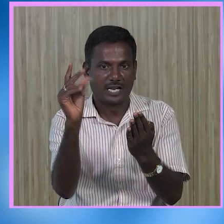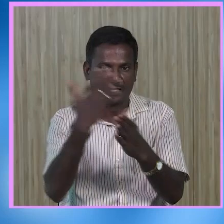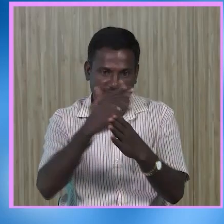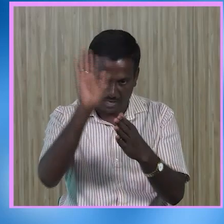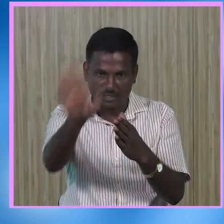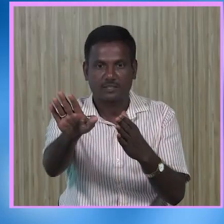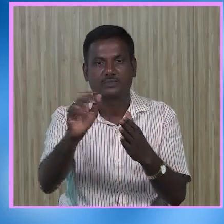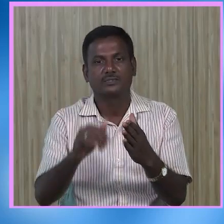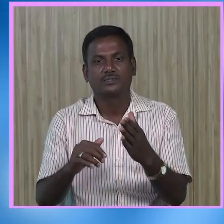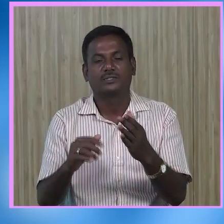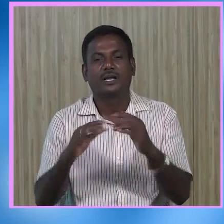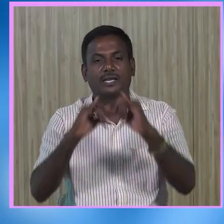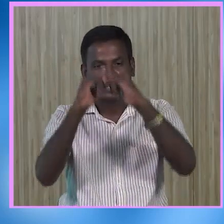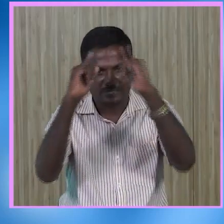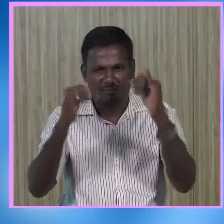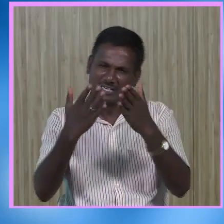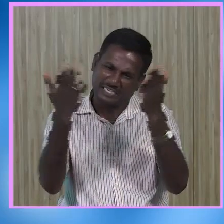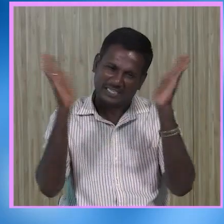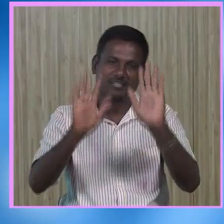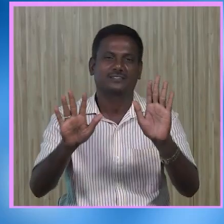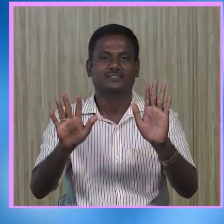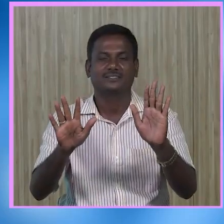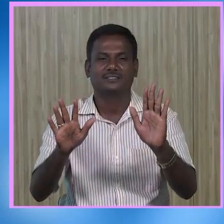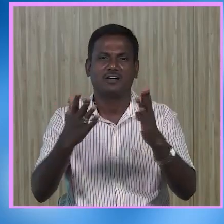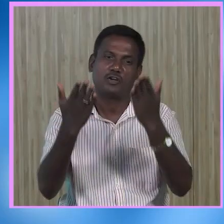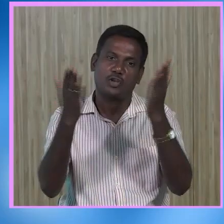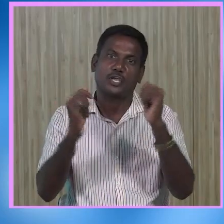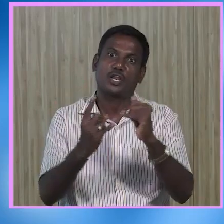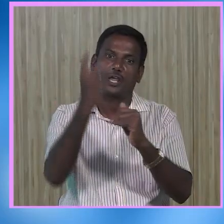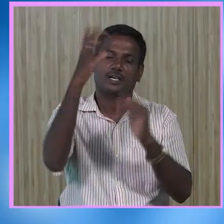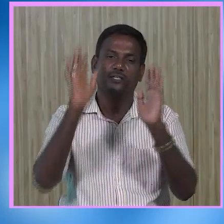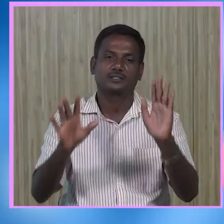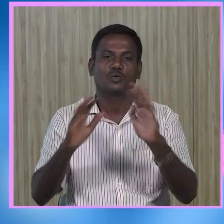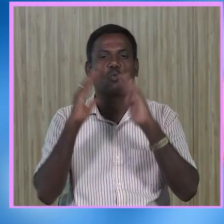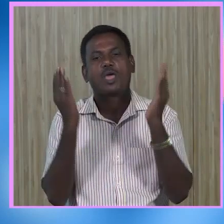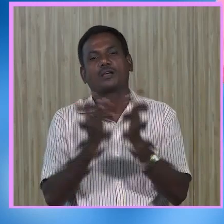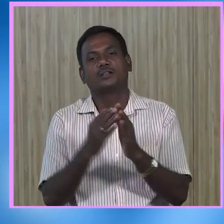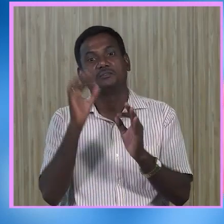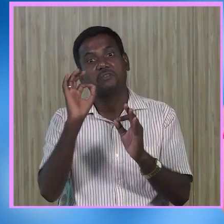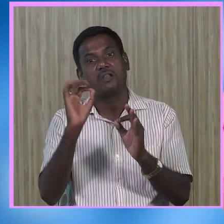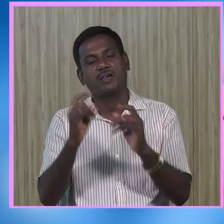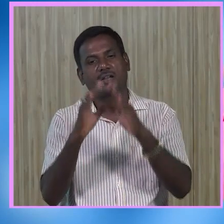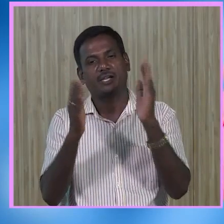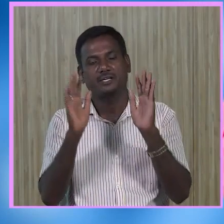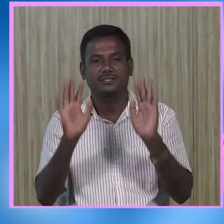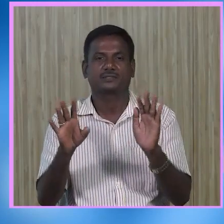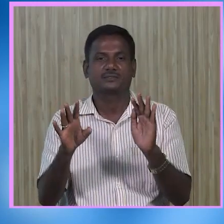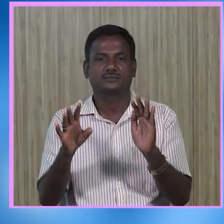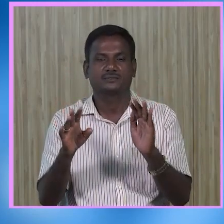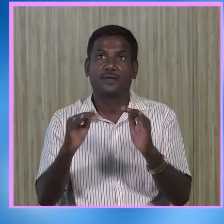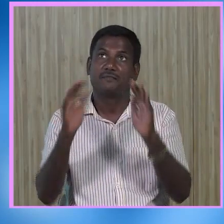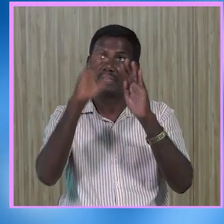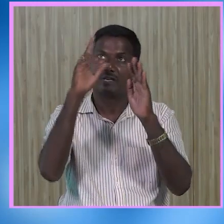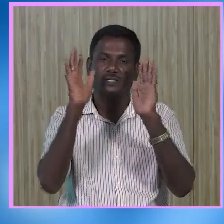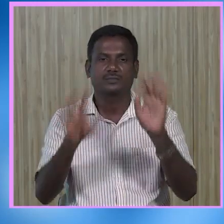செயல்பாடு. இந்தியாவிலிருந்து செலுத்தப்பட்ட நிறைய ராக்கெட்டுகள் இருக்குது, நிறைய ராக்கெட்டுகள். இன்றைக்கி உலகத்தில் மிகச்சிறந்த இடத்துல நம்ம இந்த